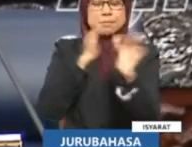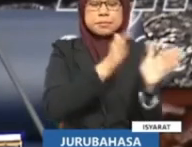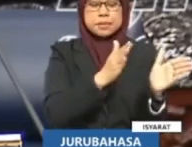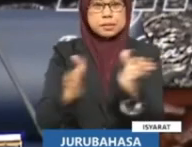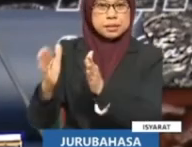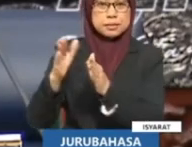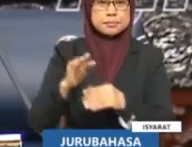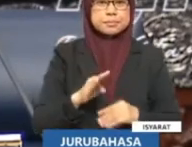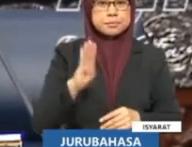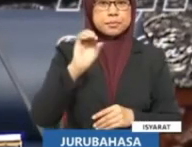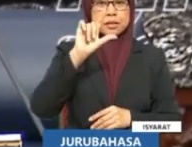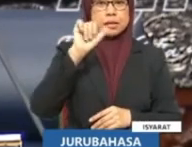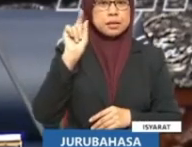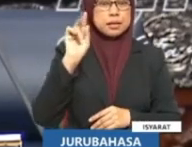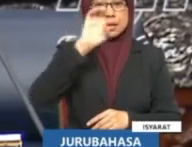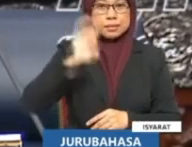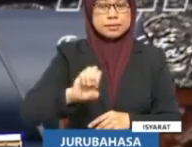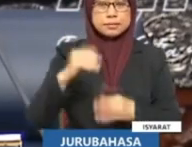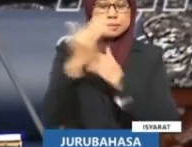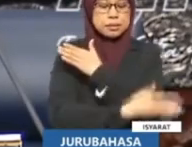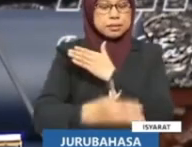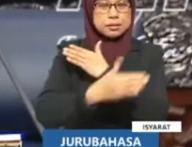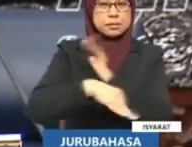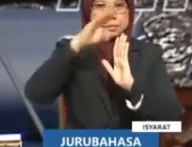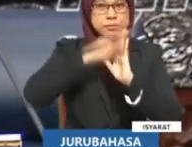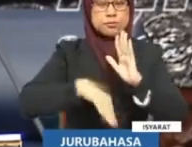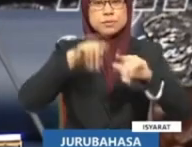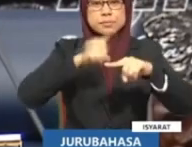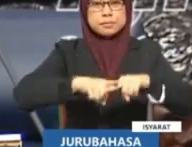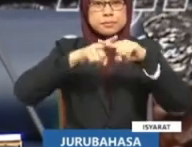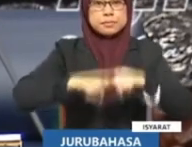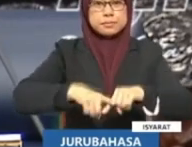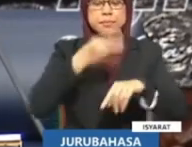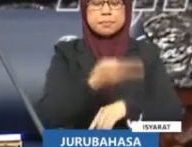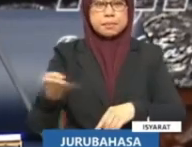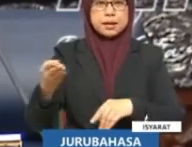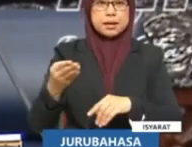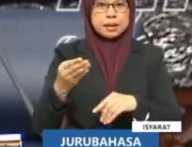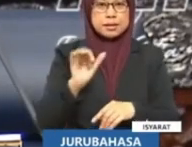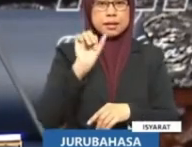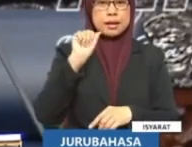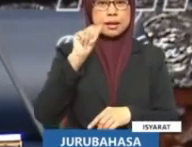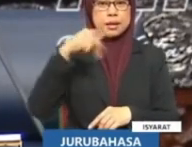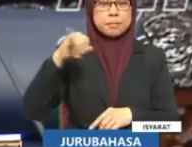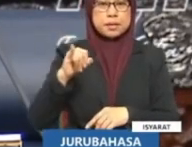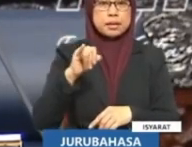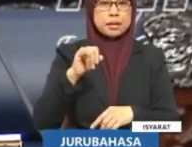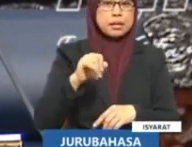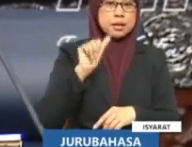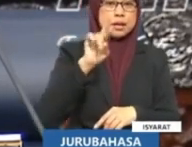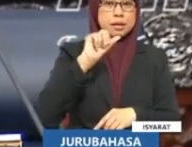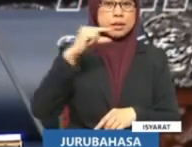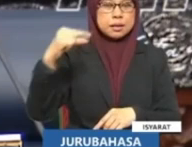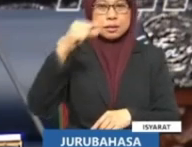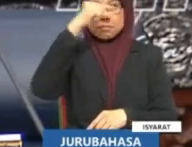perancangan pembekalan elektrik negara dengan mengurangkan kebergantungan kepada bahan api impor seperti arah batu